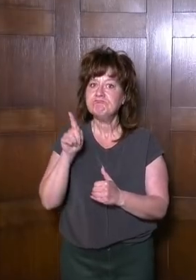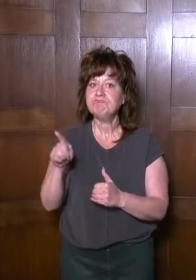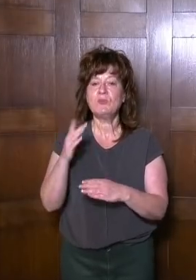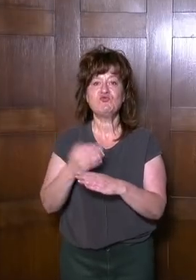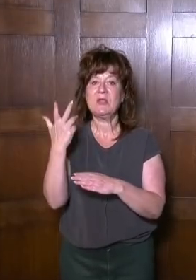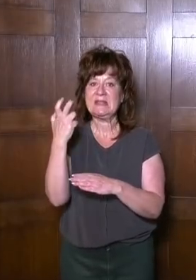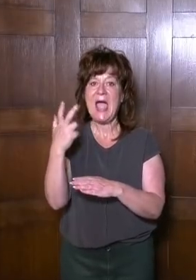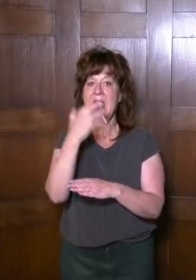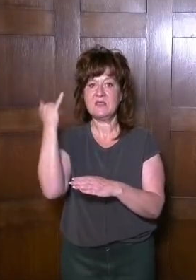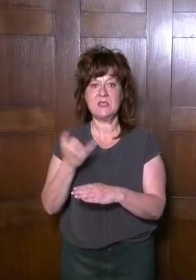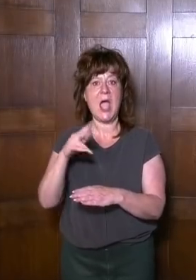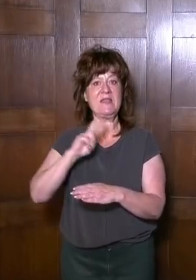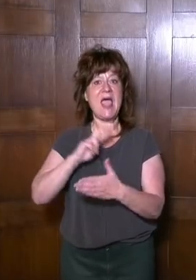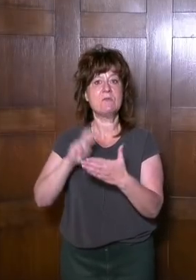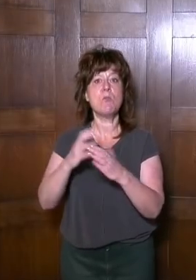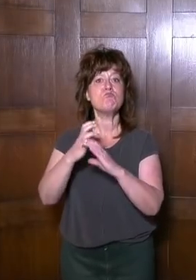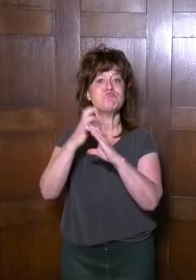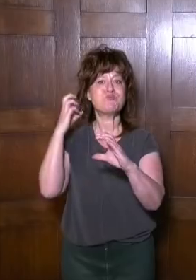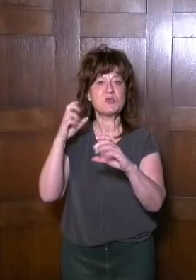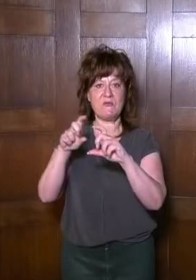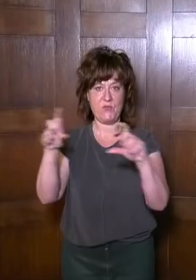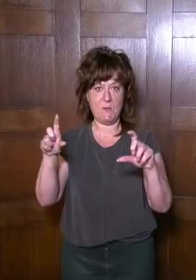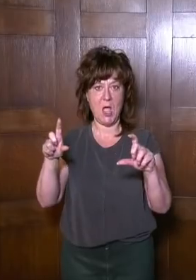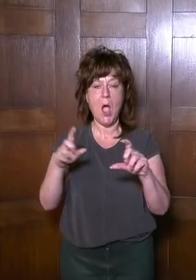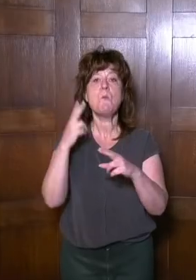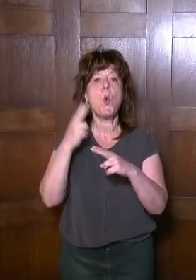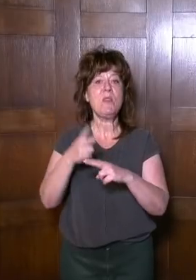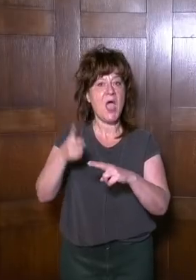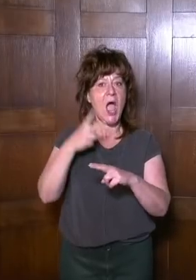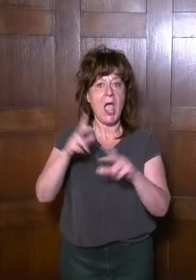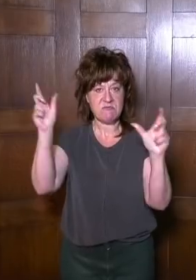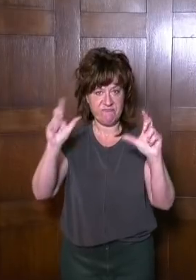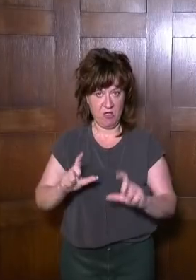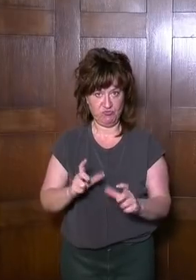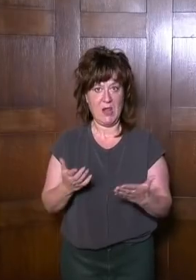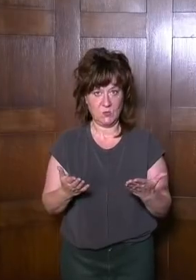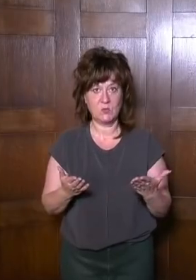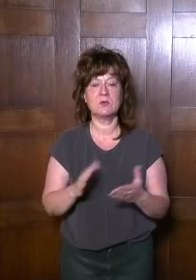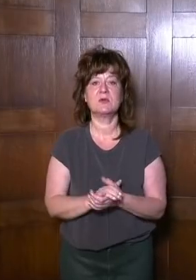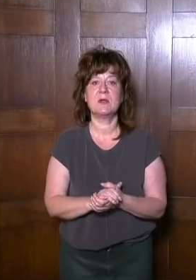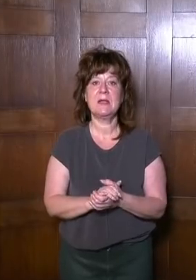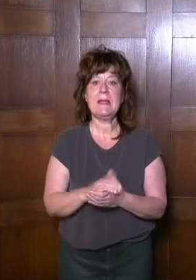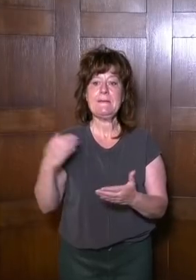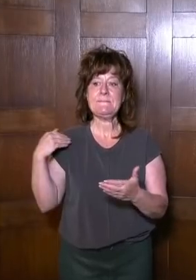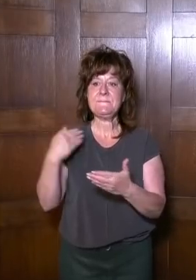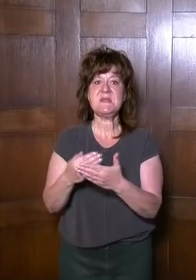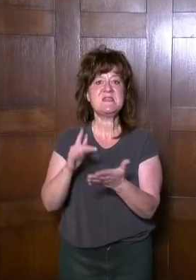Jahren selbstständiger Busunternehmer und Reiseveranstalter und bin bis Mitte März mit meinen